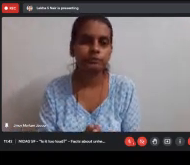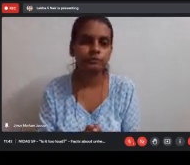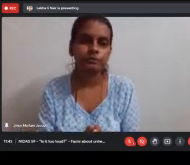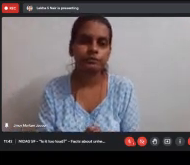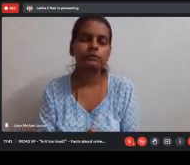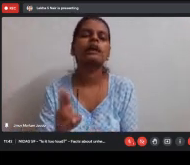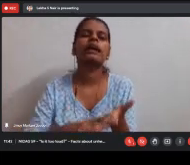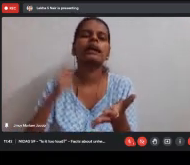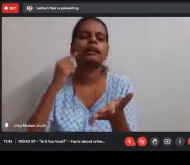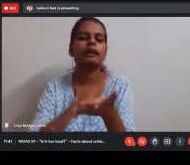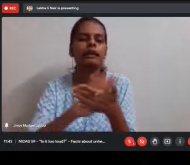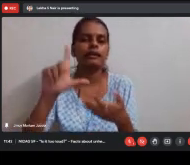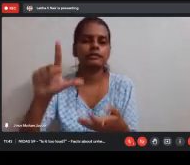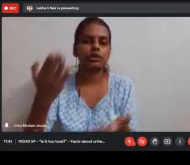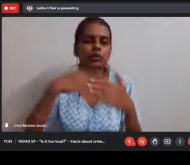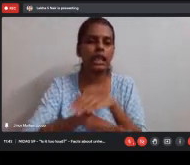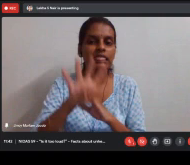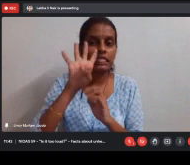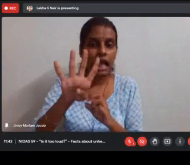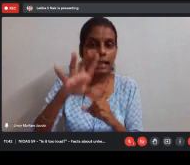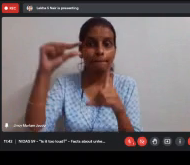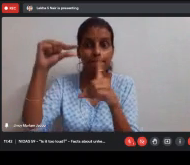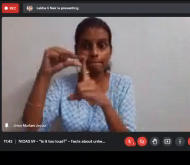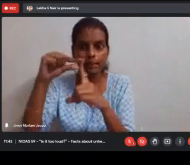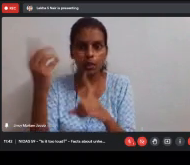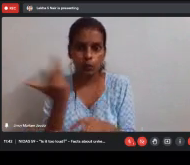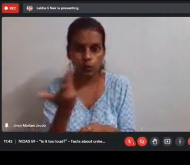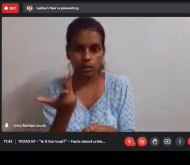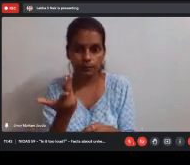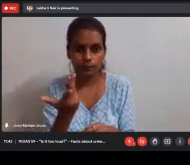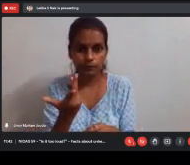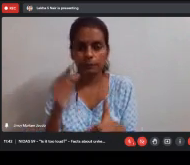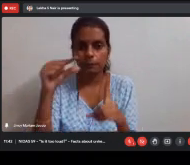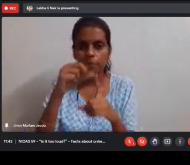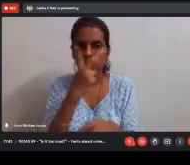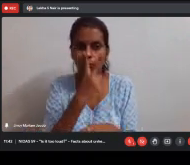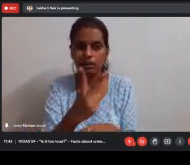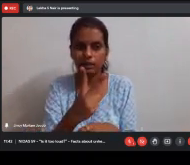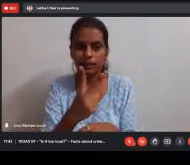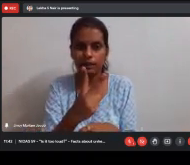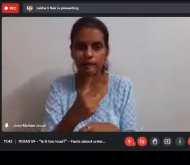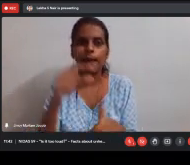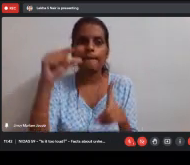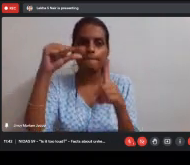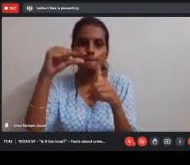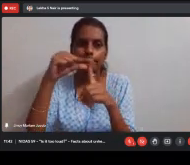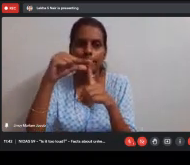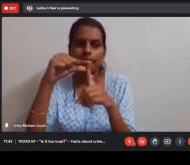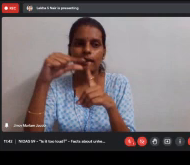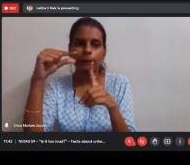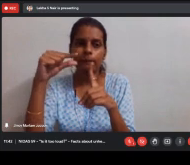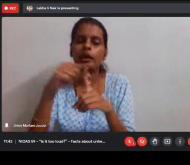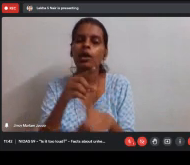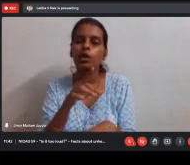മറ്റുള്ളവർ കേൾക്കുന്നതിനേക്കാൾ ഉച്ചത്തിൽ നിങ്ങൾക്ക് TVയുടെ വോളിയം കൂട്ടി വെക്കേണ്ടി വരിക. ഇതെല്ലാം നോയ്സ് ഇൻഡ്യൂസ് ഹിയറിംഗ് ലോസിന്റെയും ലക്ഷണങ്ങൾ